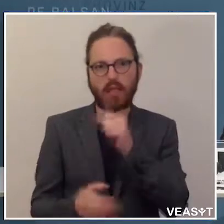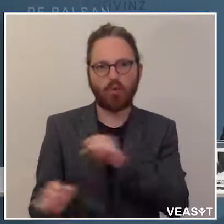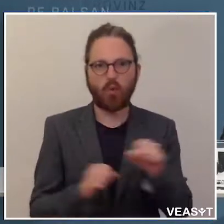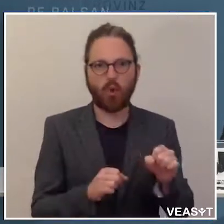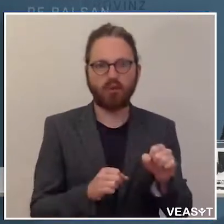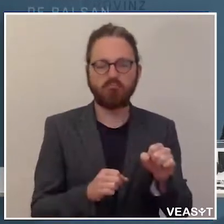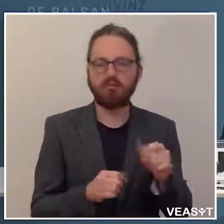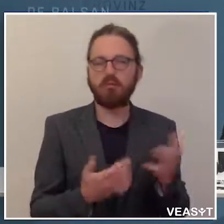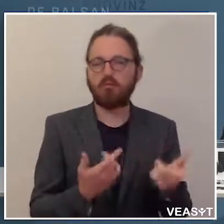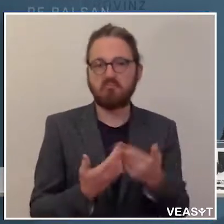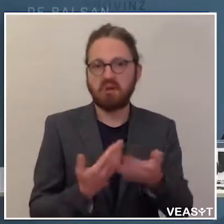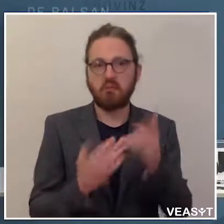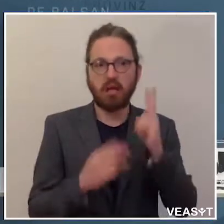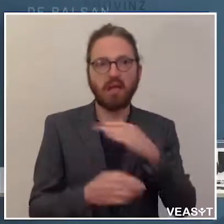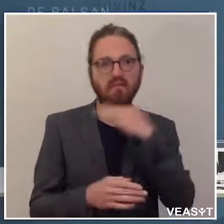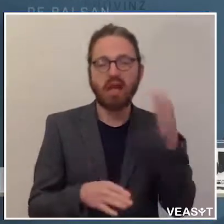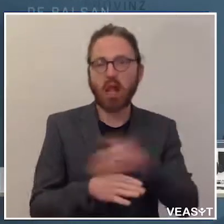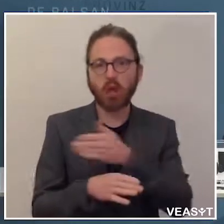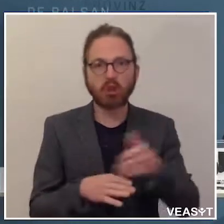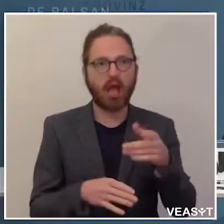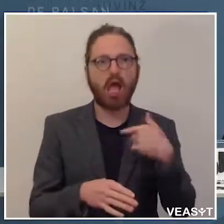knox file sharing